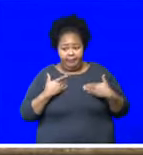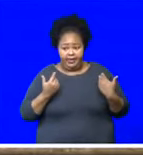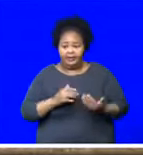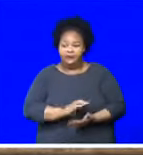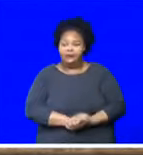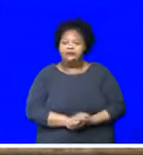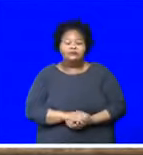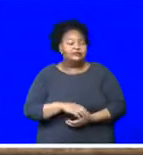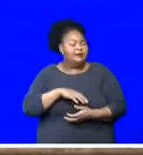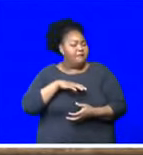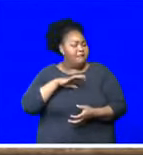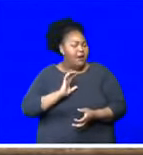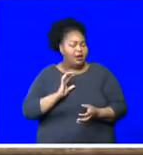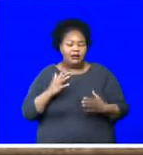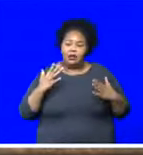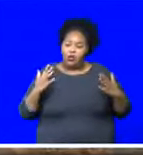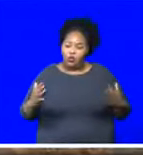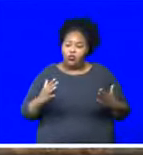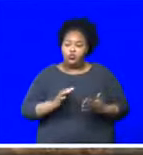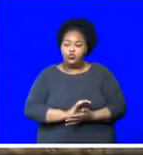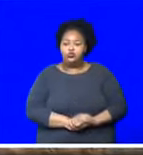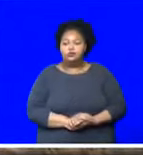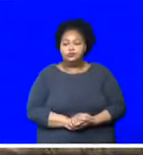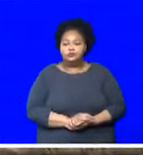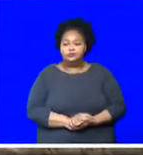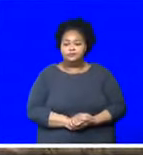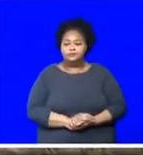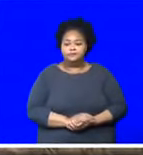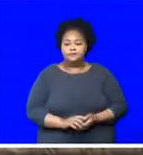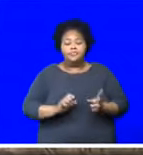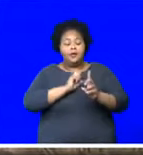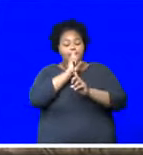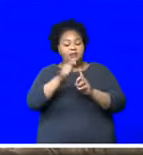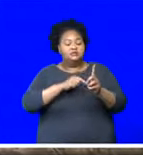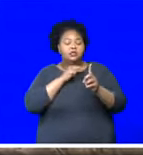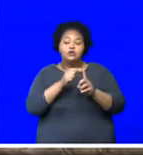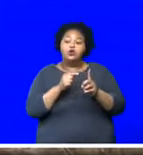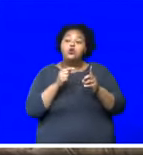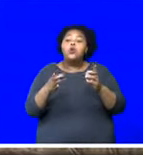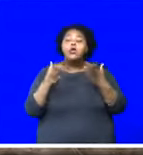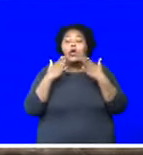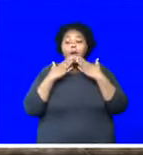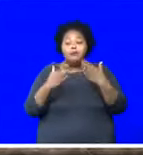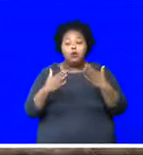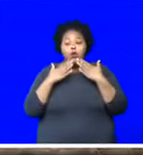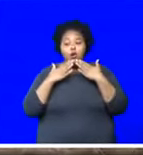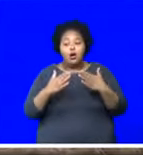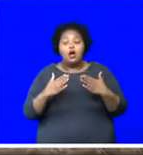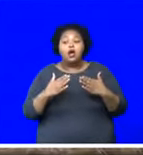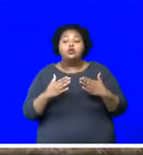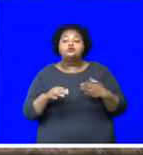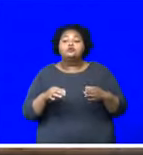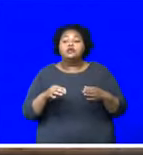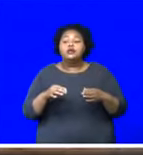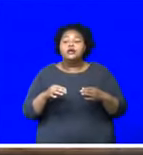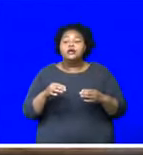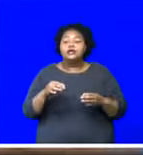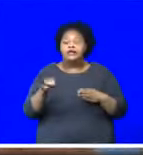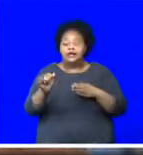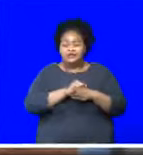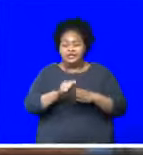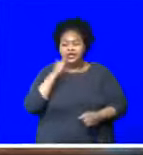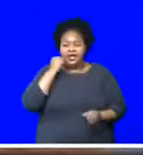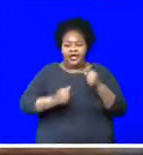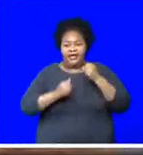nathi basimangalisile besingakugathi lo. Ube sesogcina ngako kubonga ukuthi umsebenzi uhambe kahle kakhulu noma bekuke